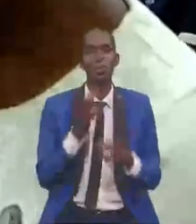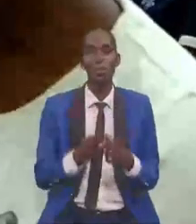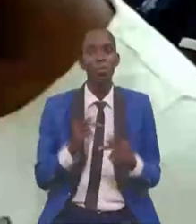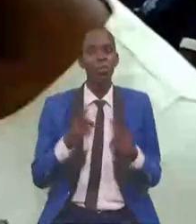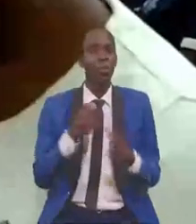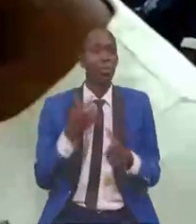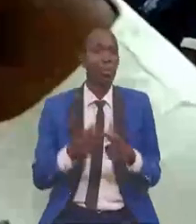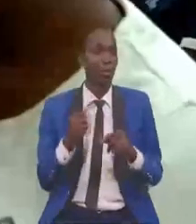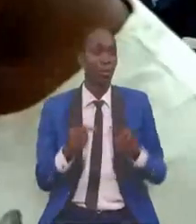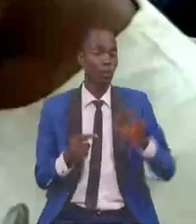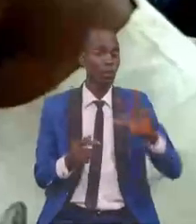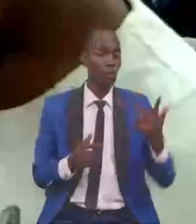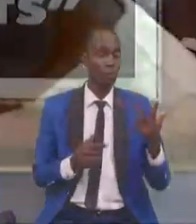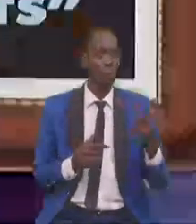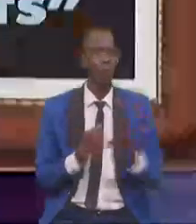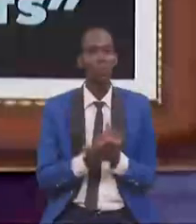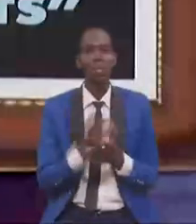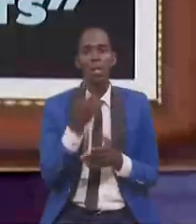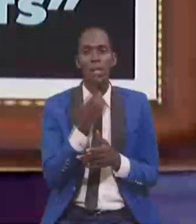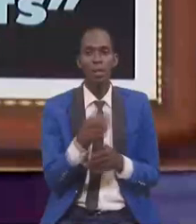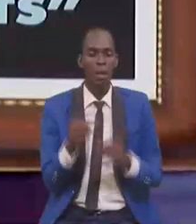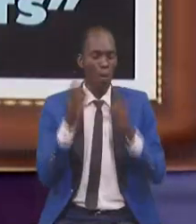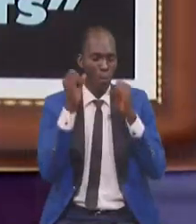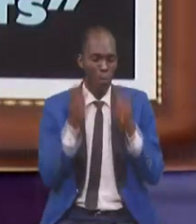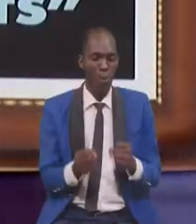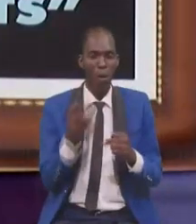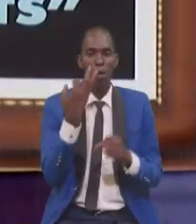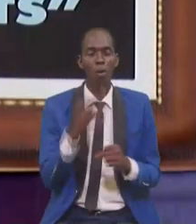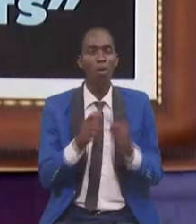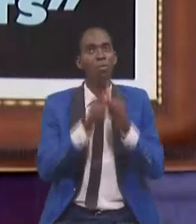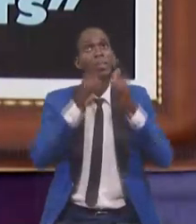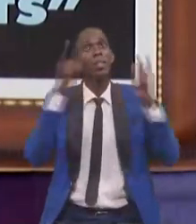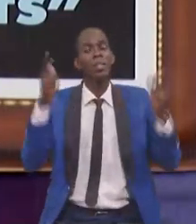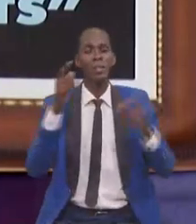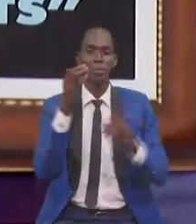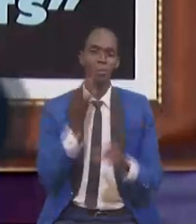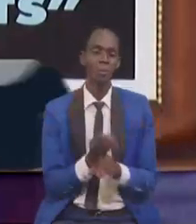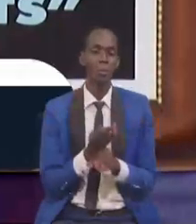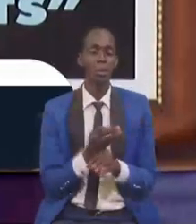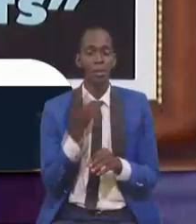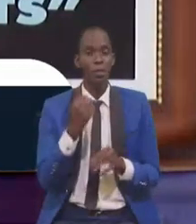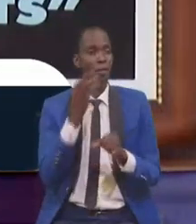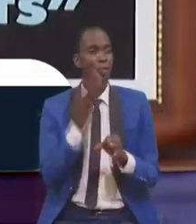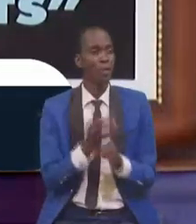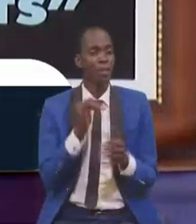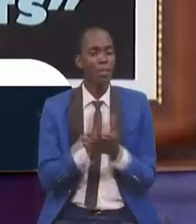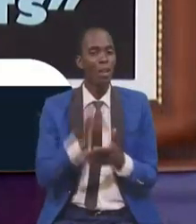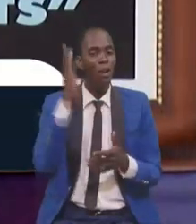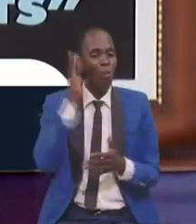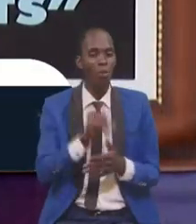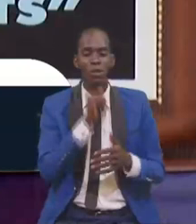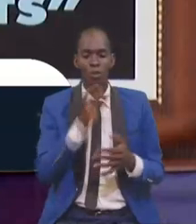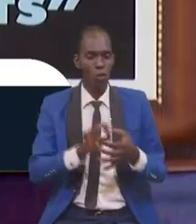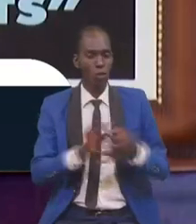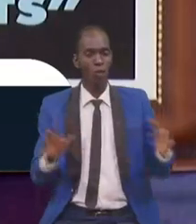Et la troisième partie ici, c'est la puissance d'une grande foi. La puissance d'une grande foi. La foi qui